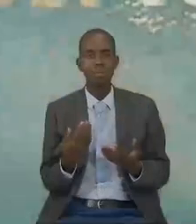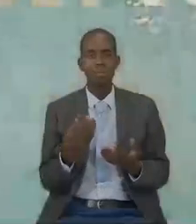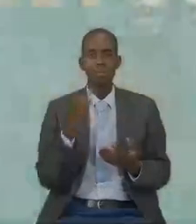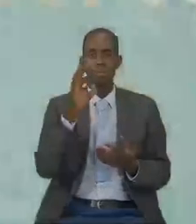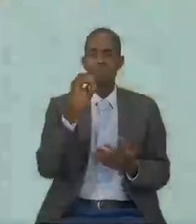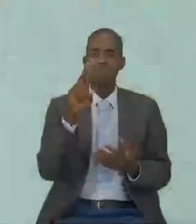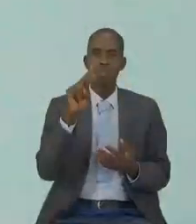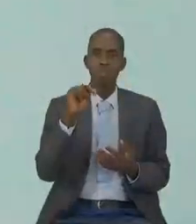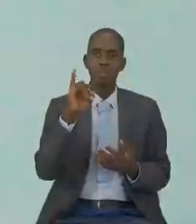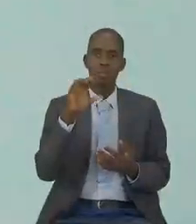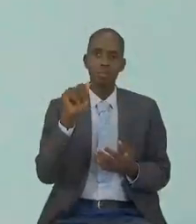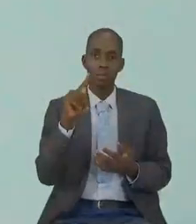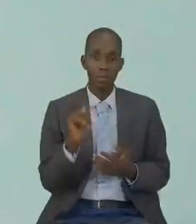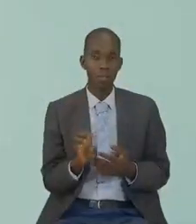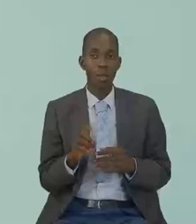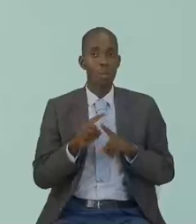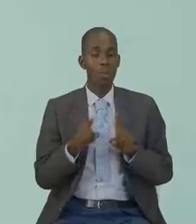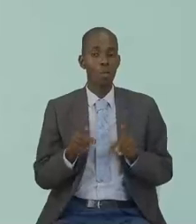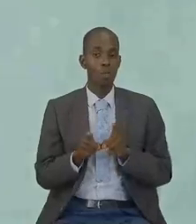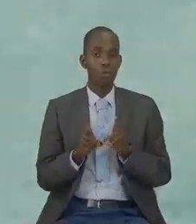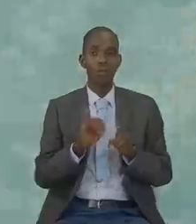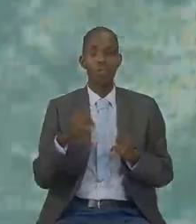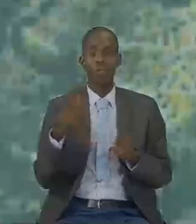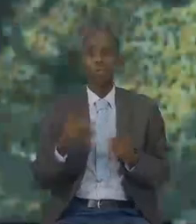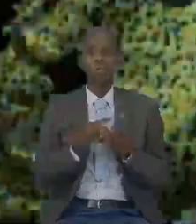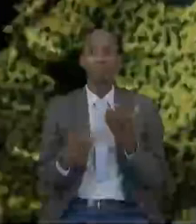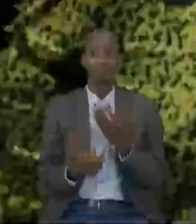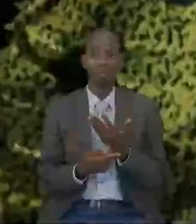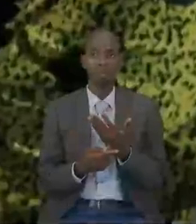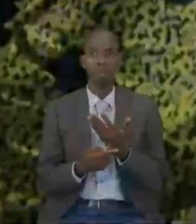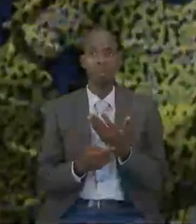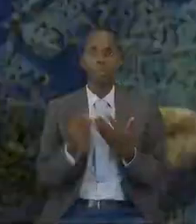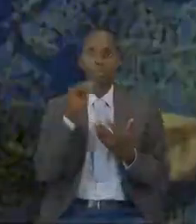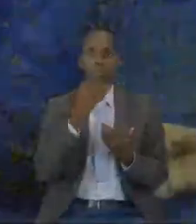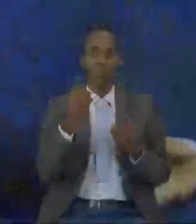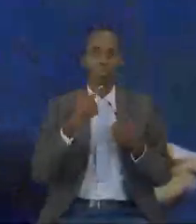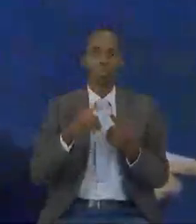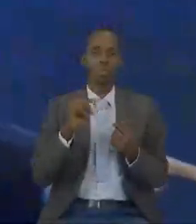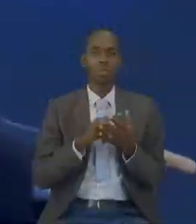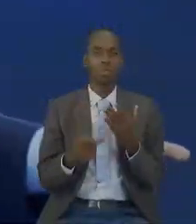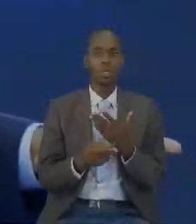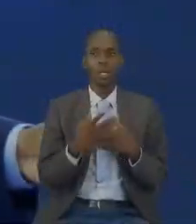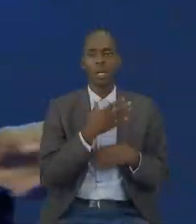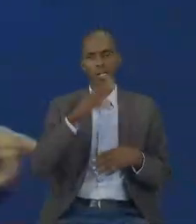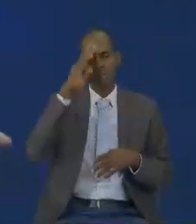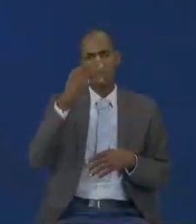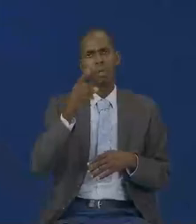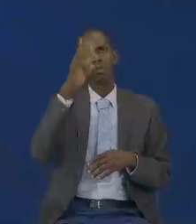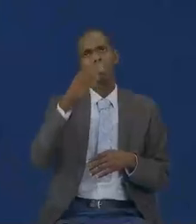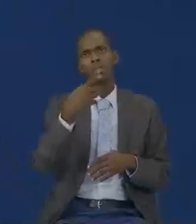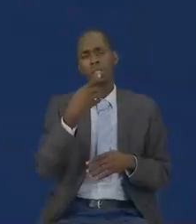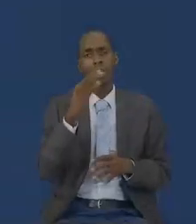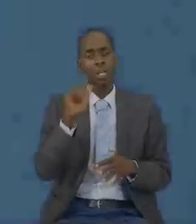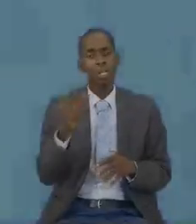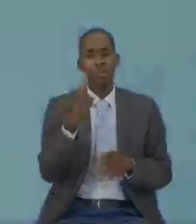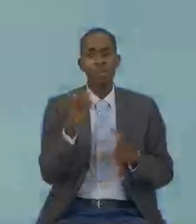je mentais. Je faisais plein de choses. Mais au cours de la croisade, j'étais venu à la croisade. Et l'homme